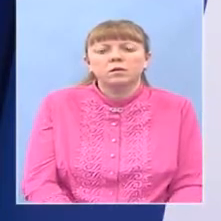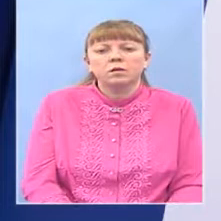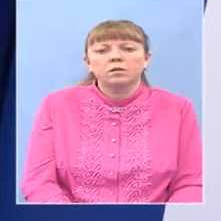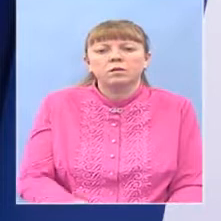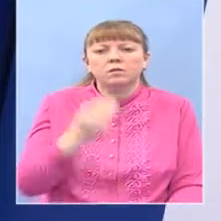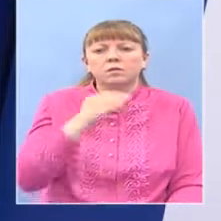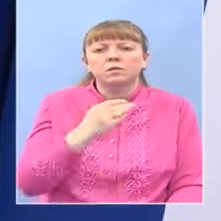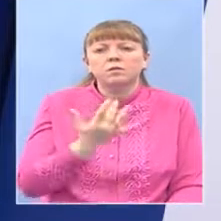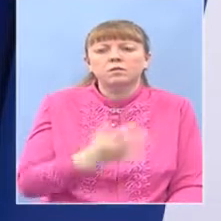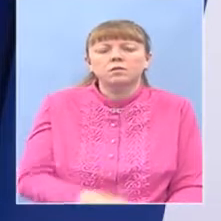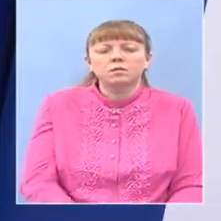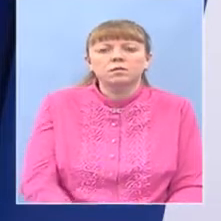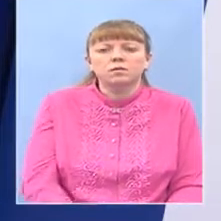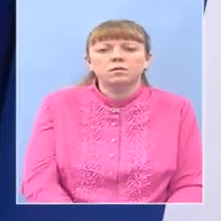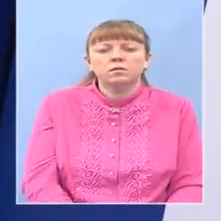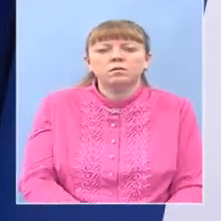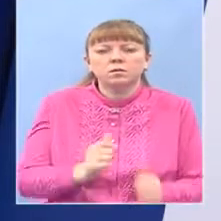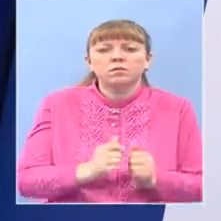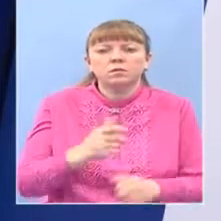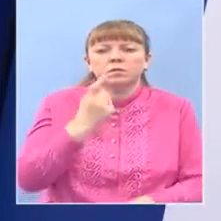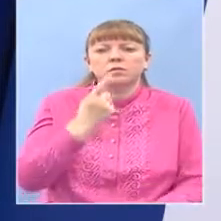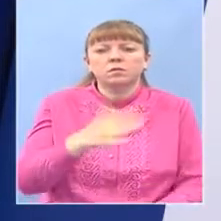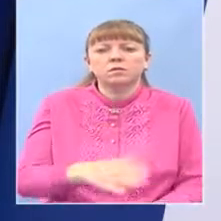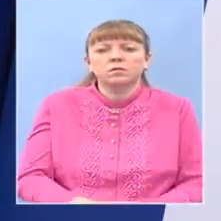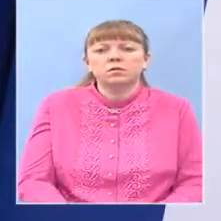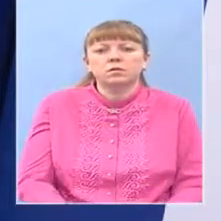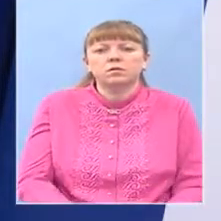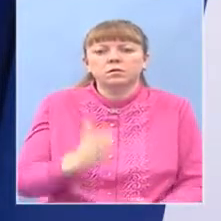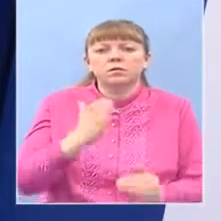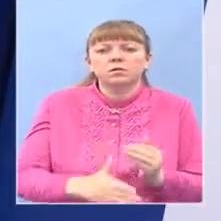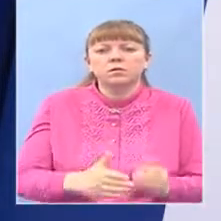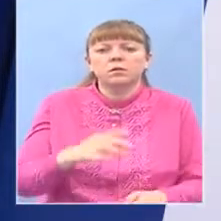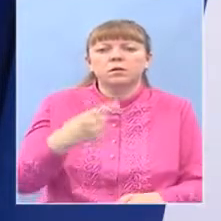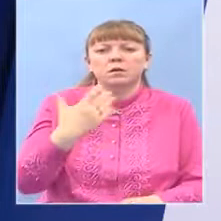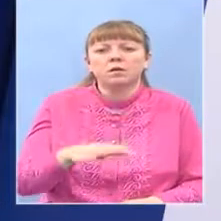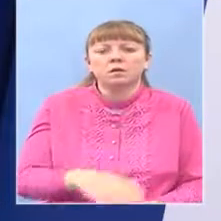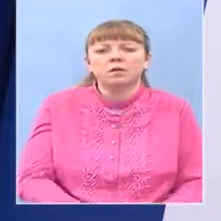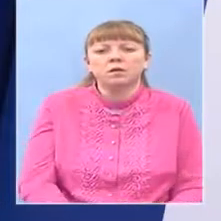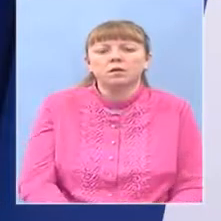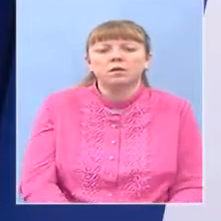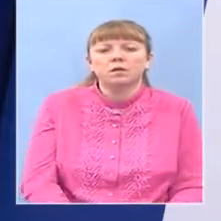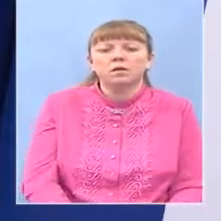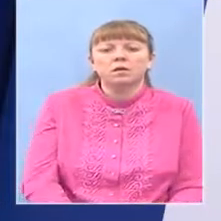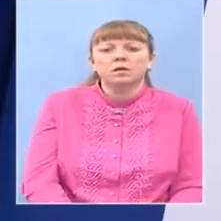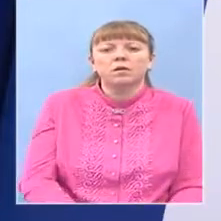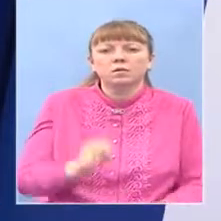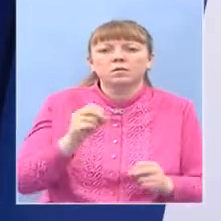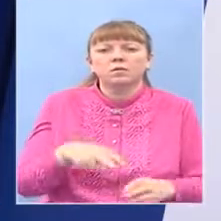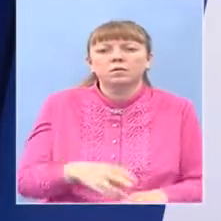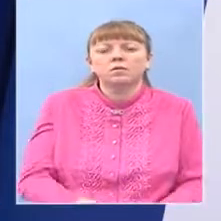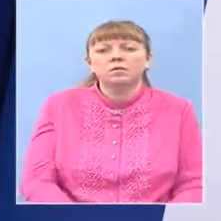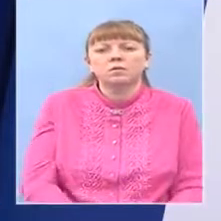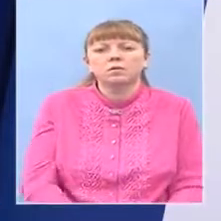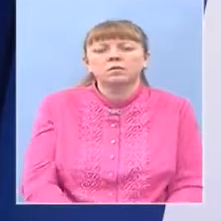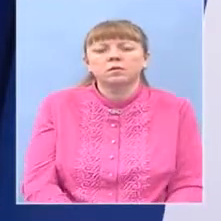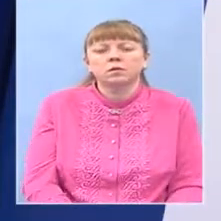этот проект, да, мы говорим, что каждый год в конце, мы говорим, что на следующий год техническая спецификация, там, да, это